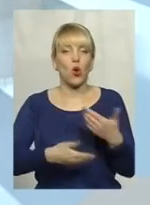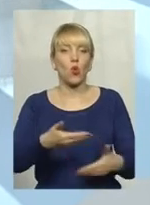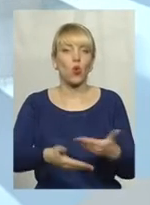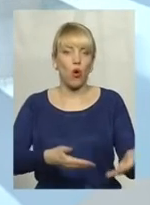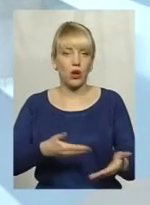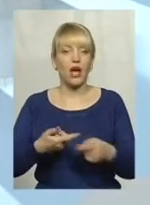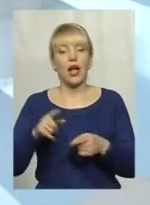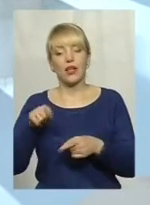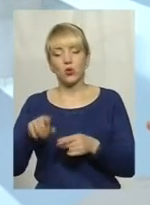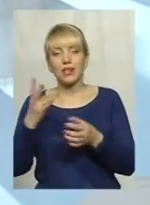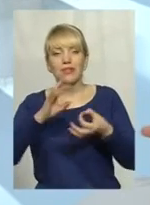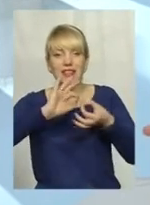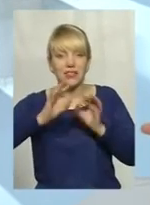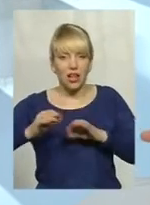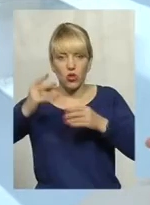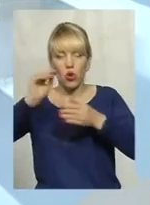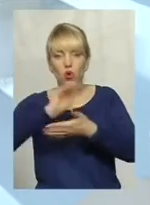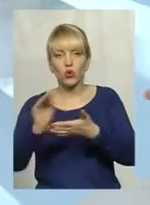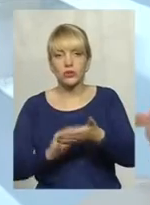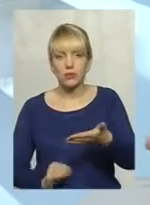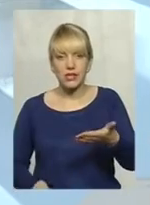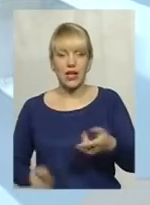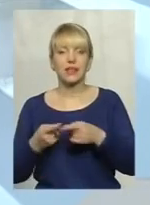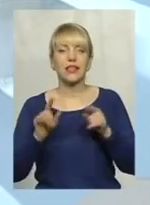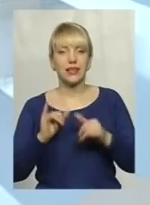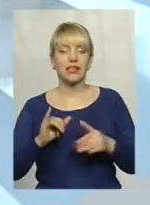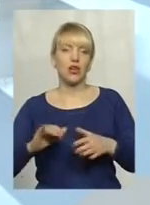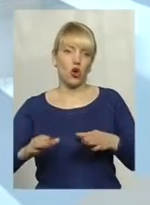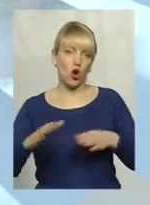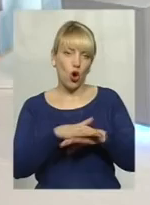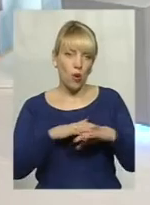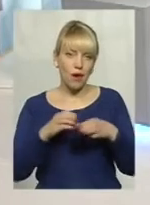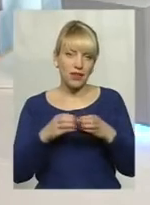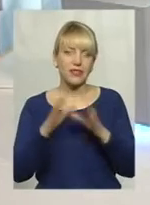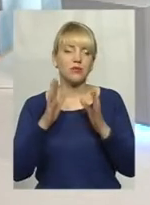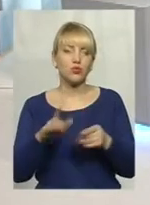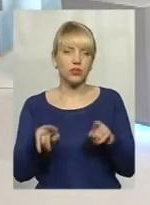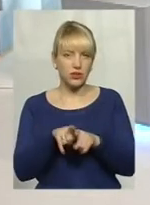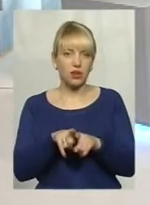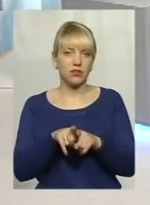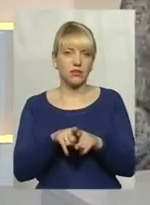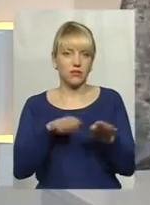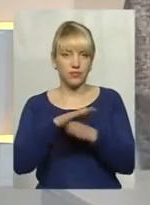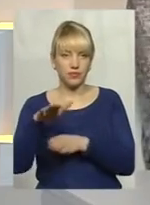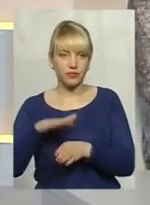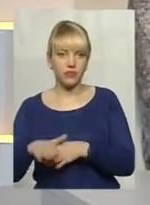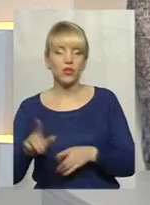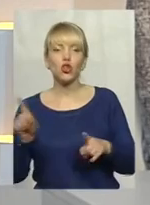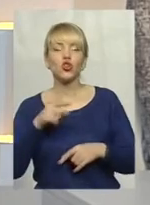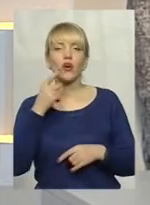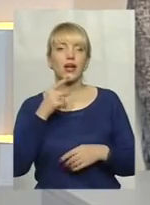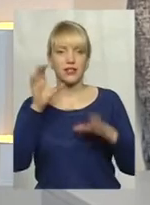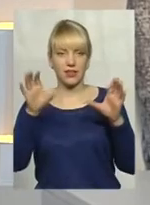детально. Тоді депутати будуть цим користуватися, і тоді громадськість може за цим слідкувати. Що каже закон?